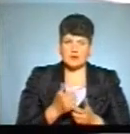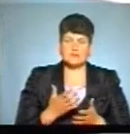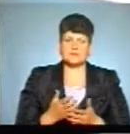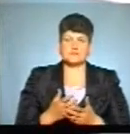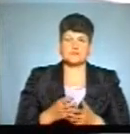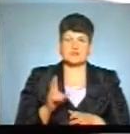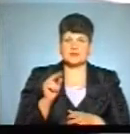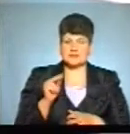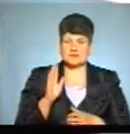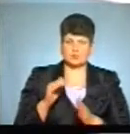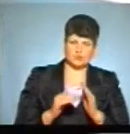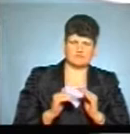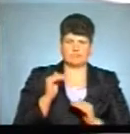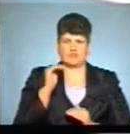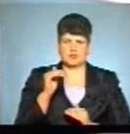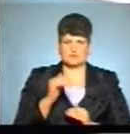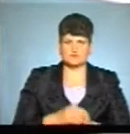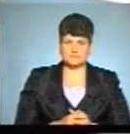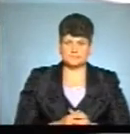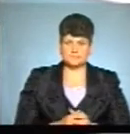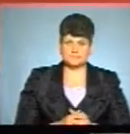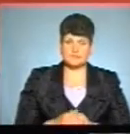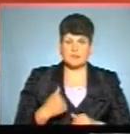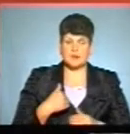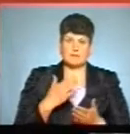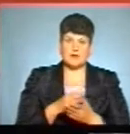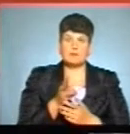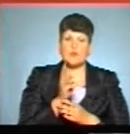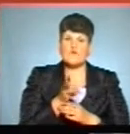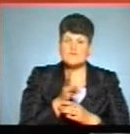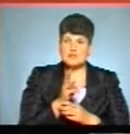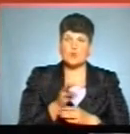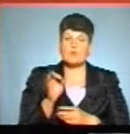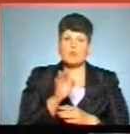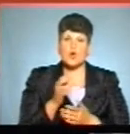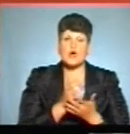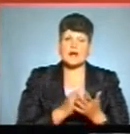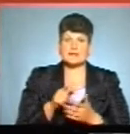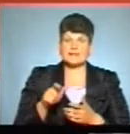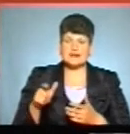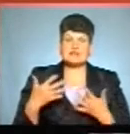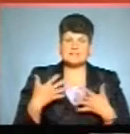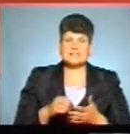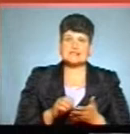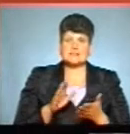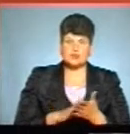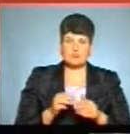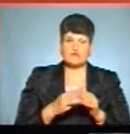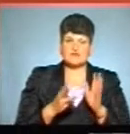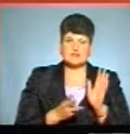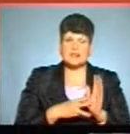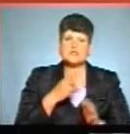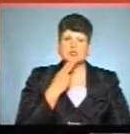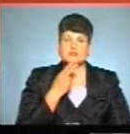на порядок вищою. Отже, ми маємо відеоінформацію про кандидатів, які зареєструвалися 18